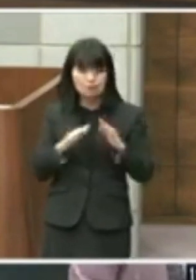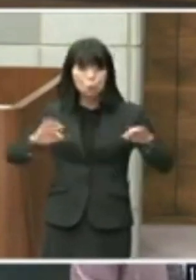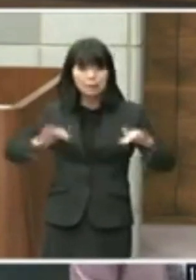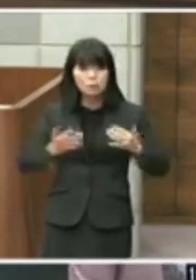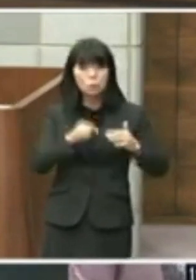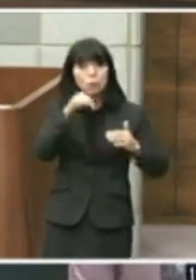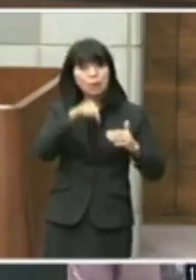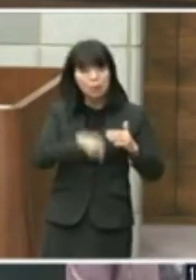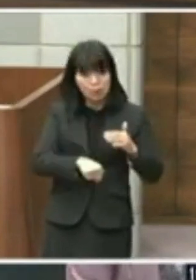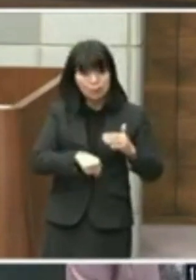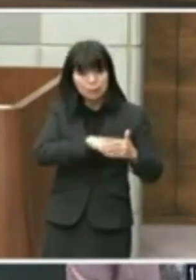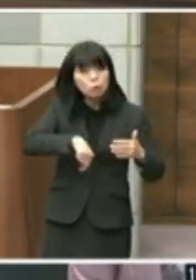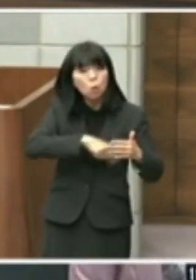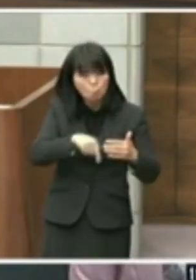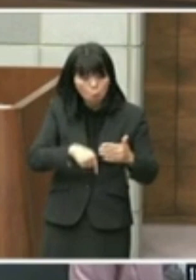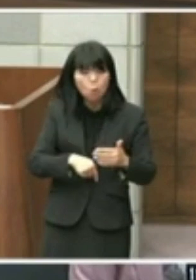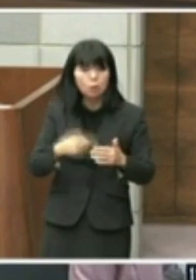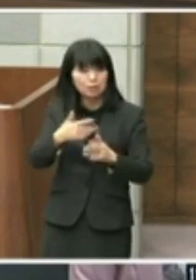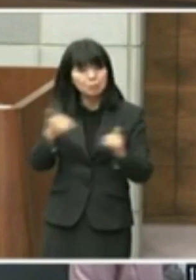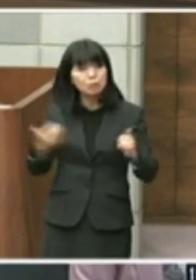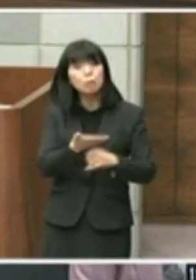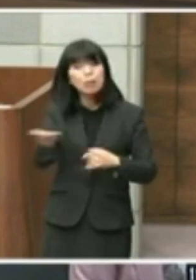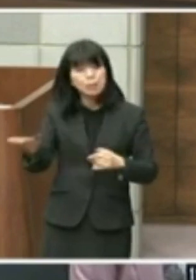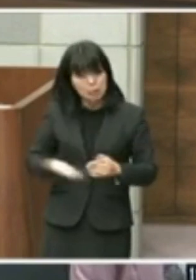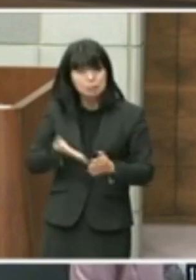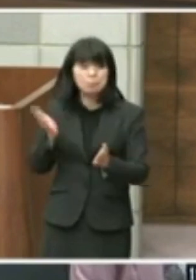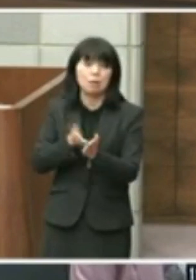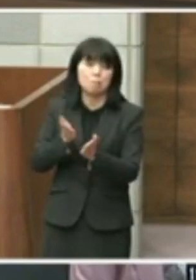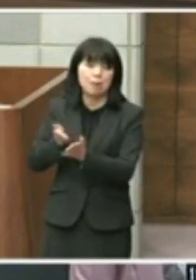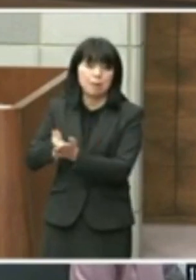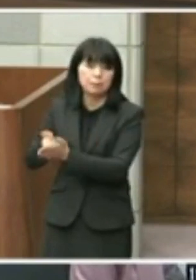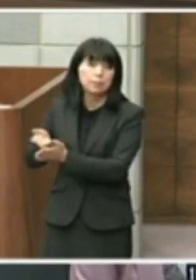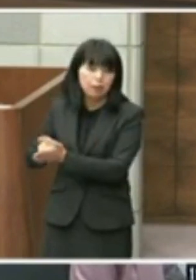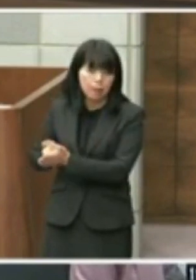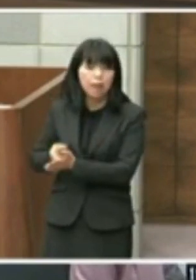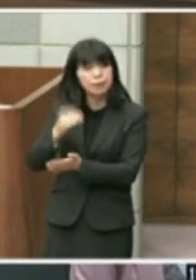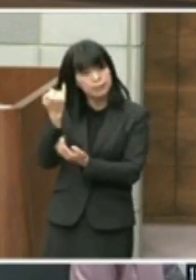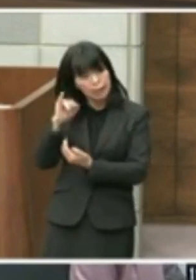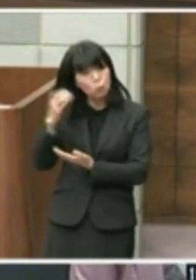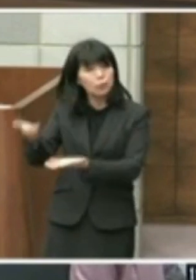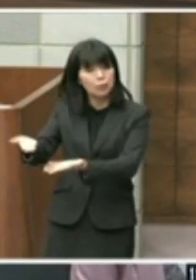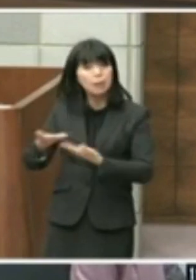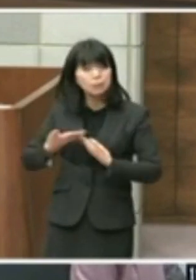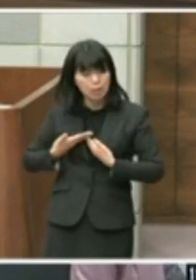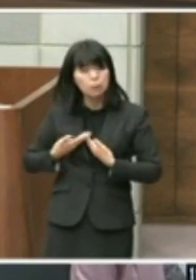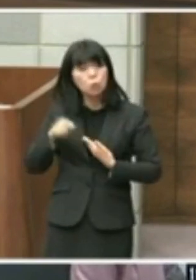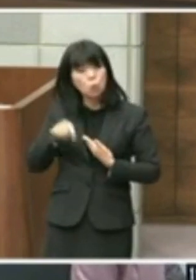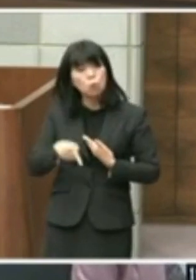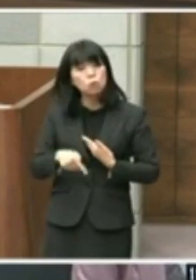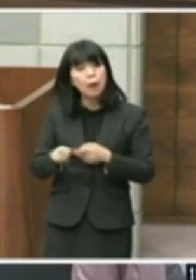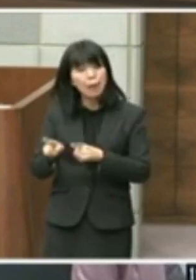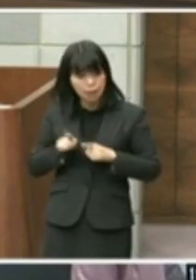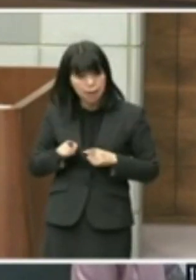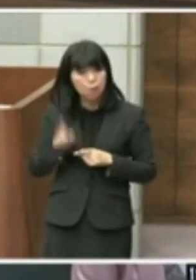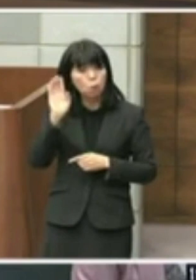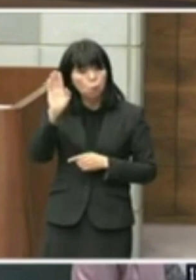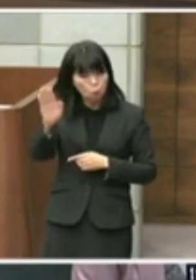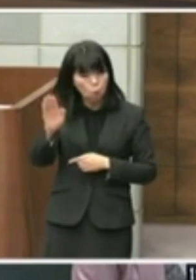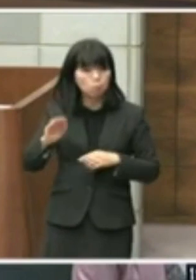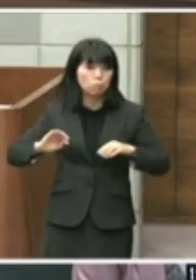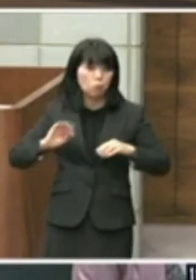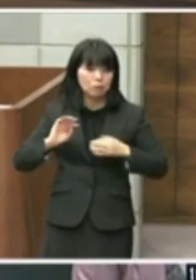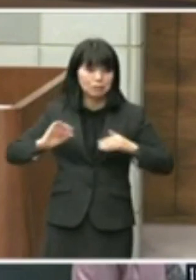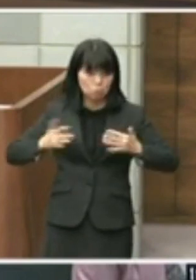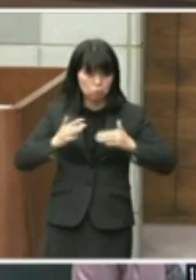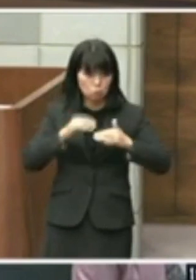の中身なんかも市民の皆さんにしっかりと説明をしていって、またご意見いただいて、それを踏まえて今後も議論を